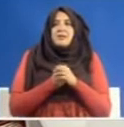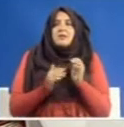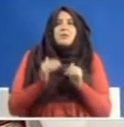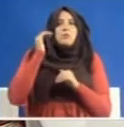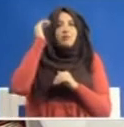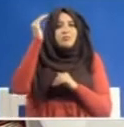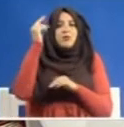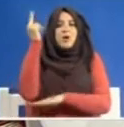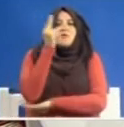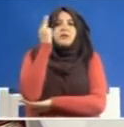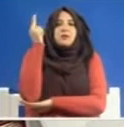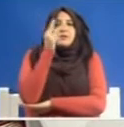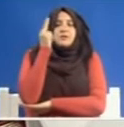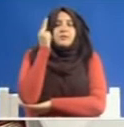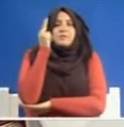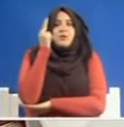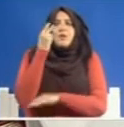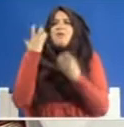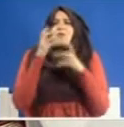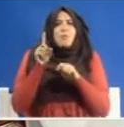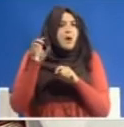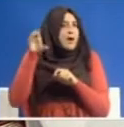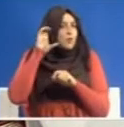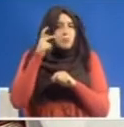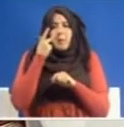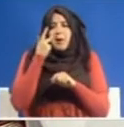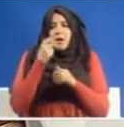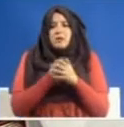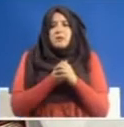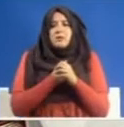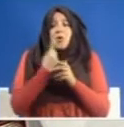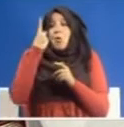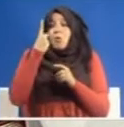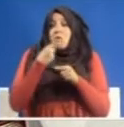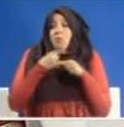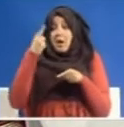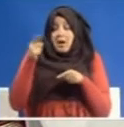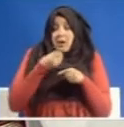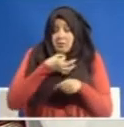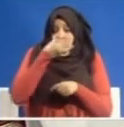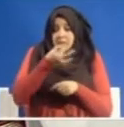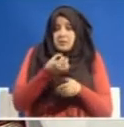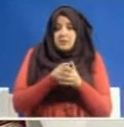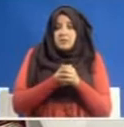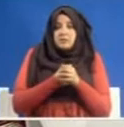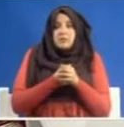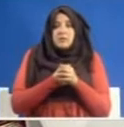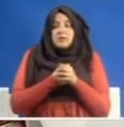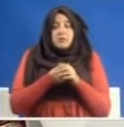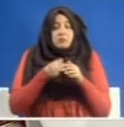أباه أن يسمعه أبدا أبدا. ولا أخفي عليكم أني في ليلة من الليالي أتيت إلى الصالة وهو ينام